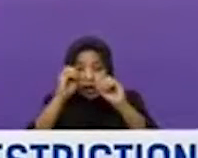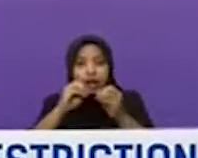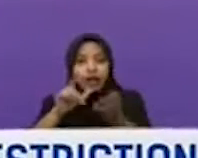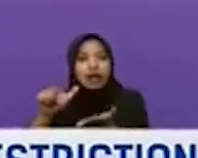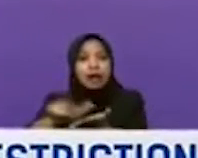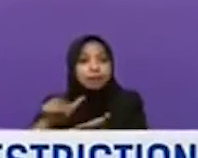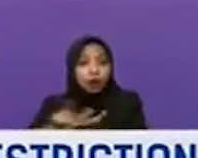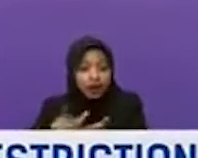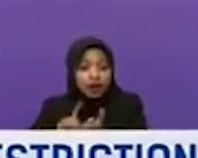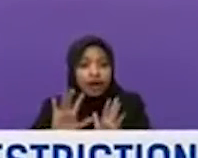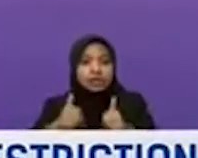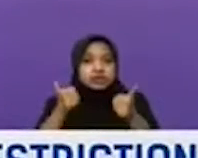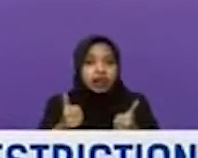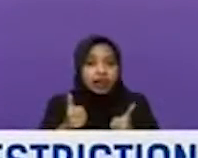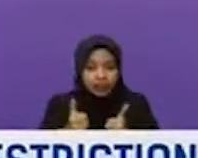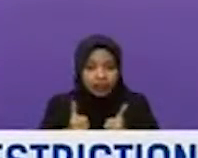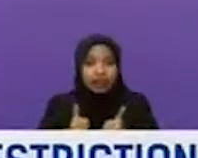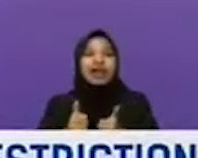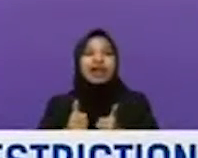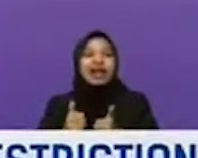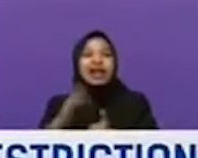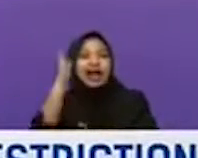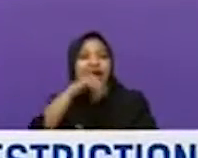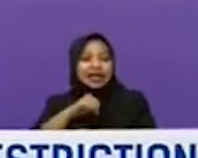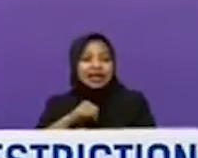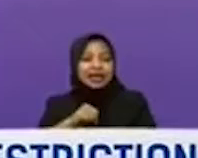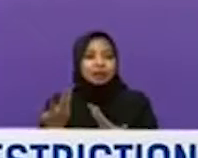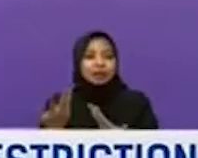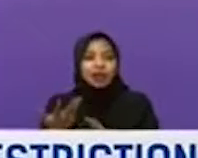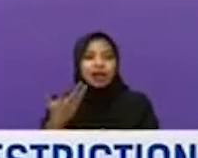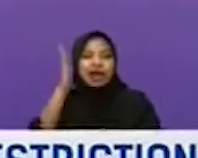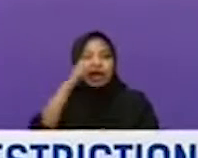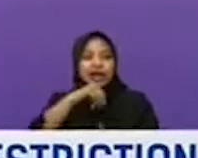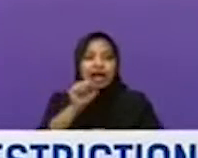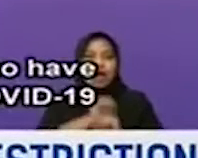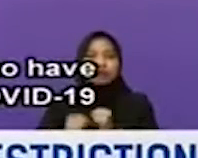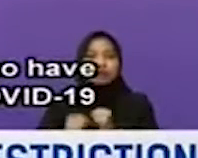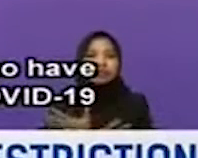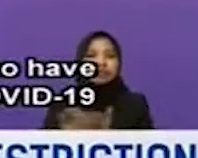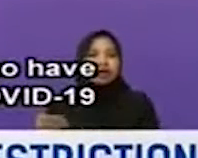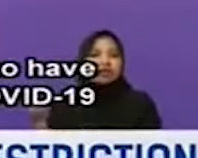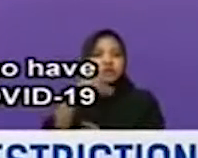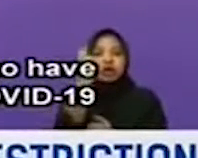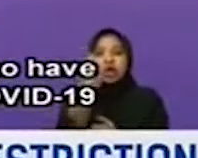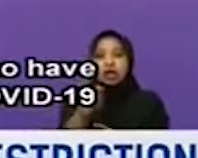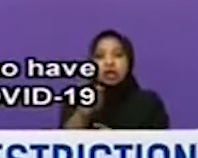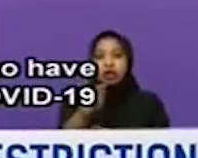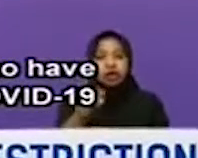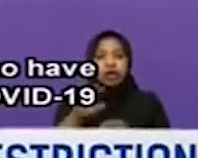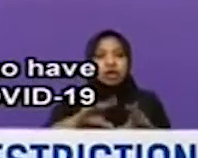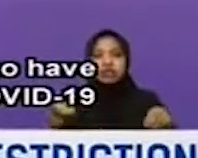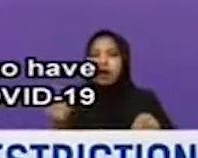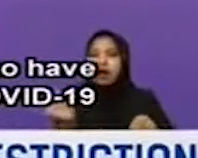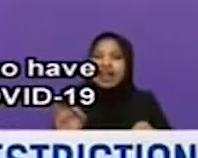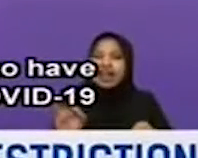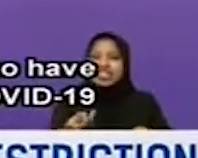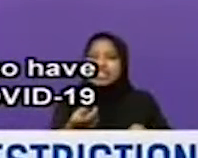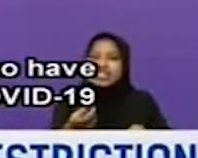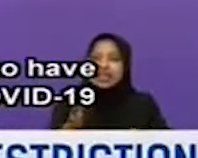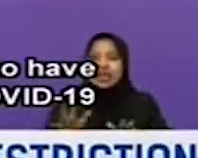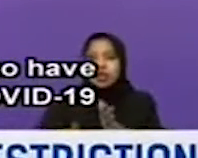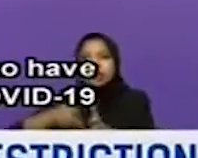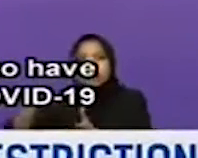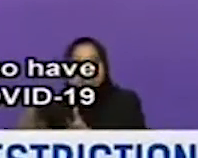Report, maka penurunan paling tinggi terjadi pada mobilitas ke tempat kerja, tempat umum, dan